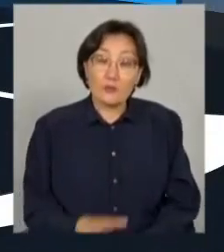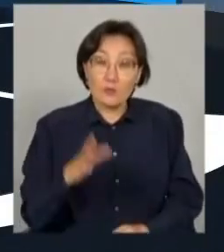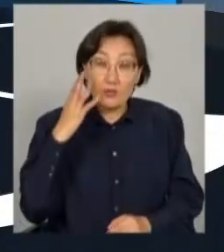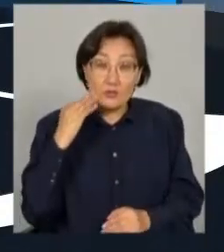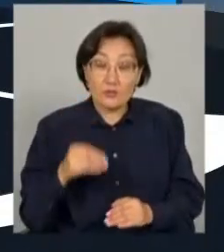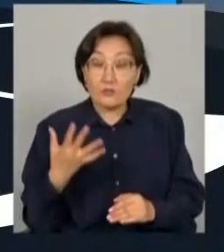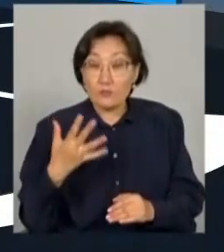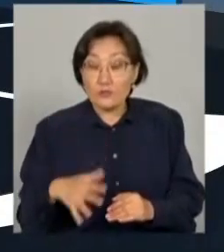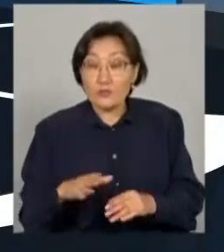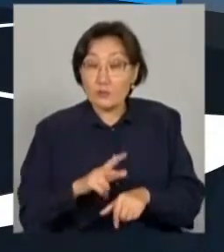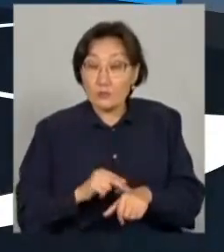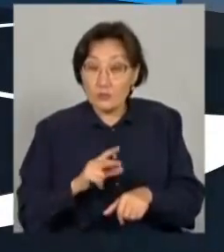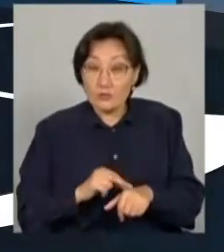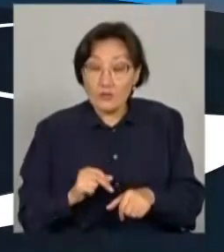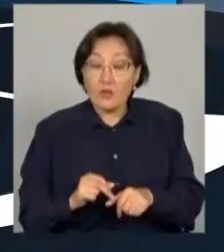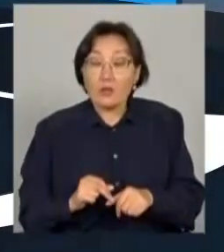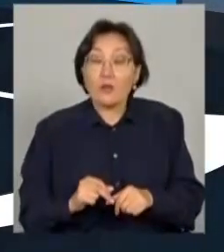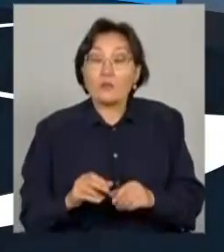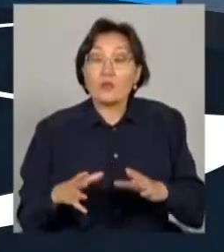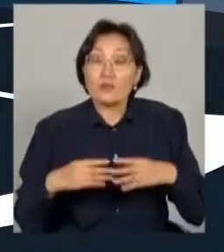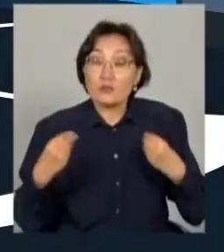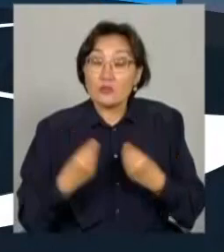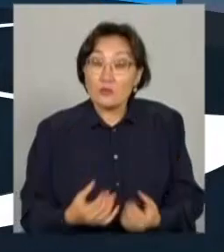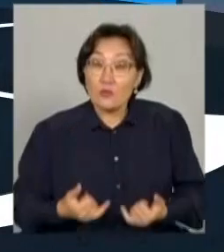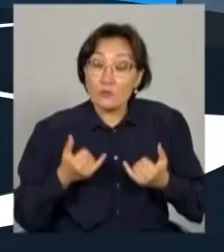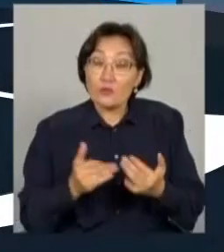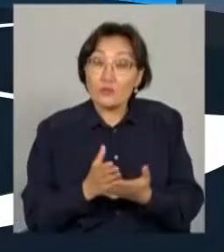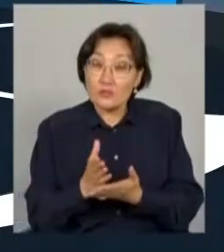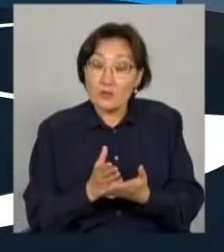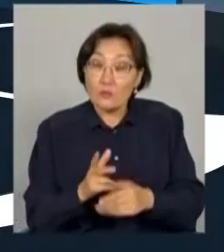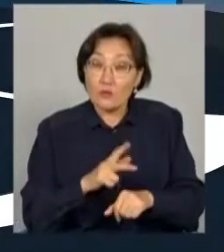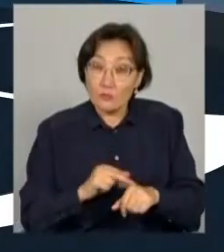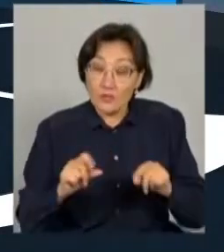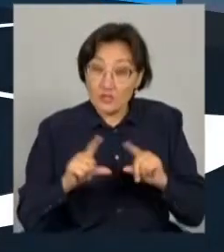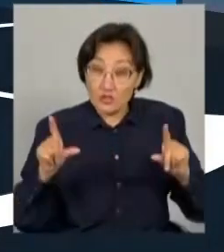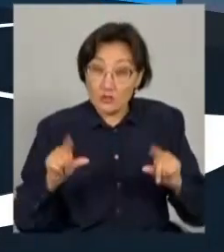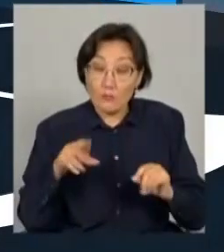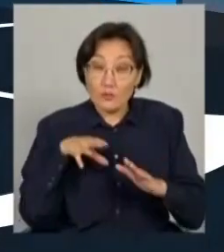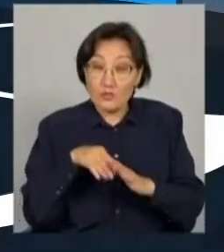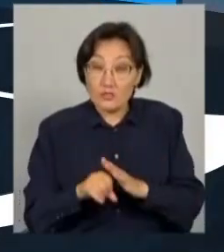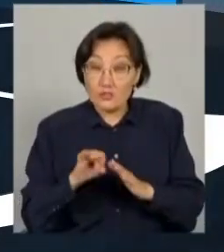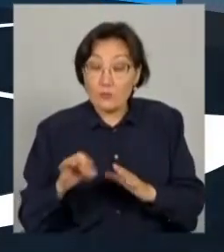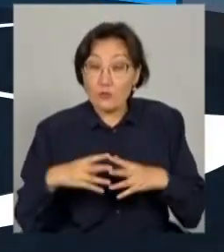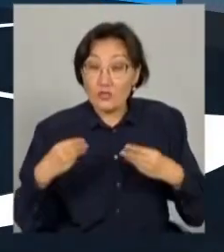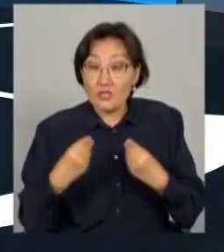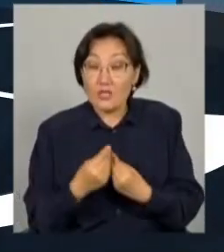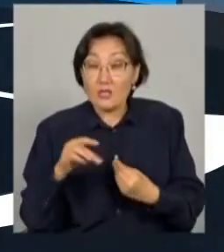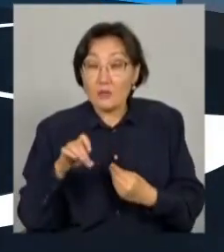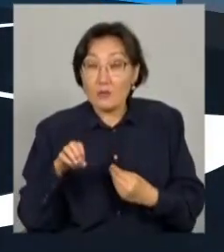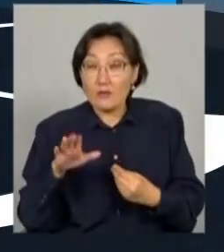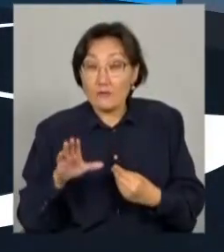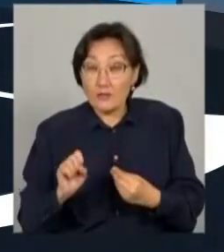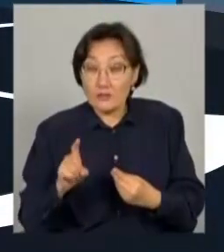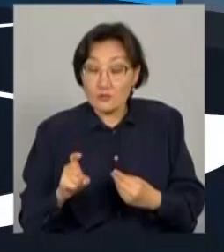В Алматы более 50 полицейских династий посвятили себя служению в правоохранительных органах, в том числе и семья Рамиевых.